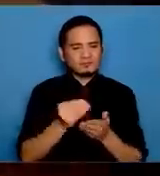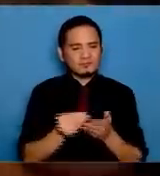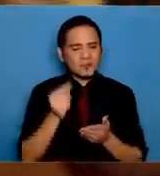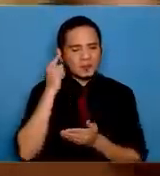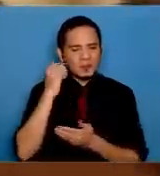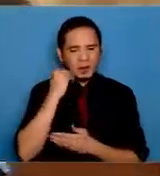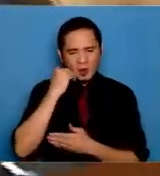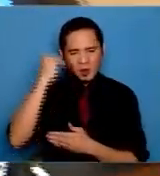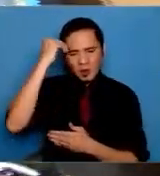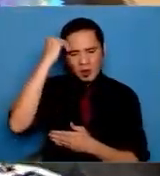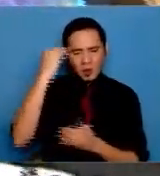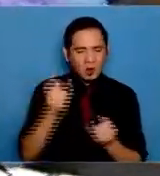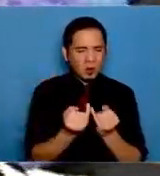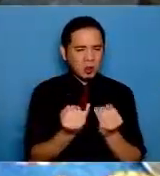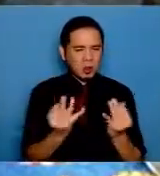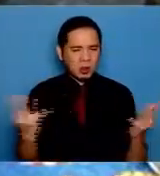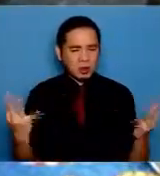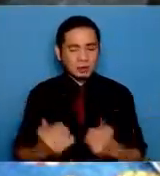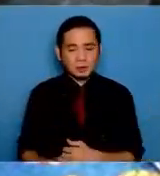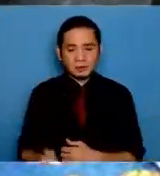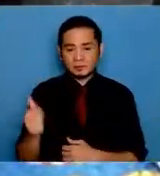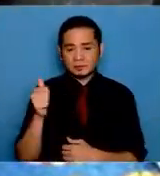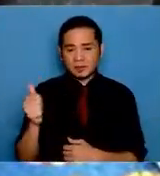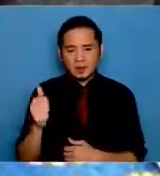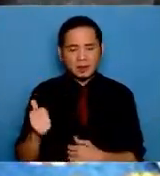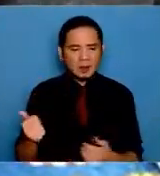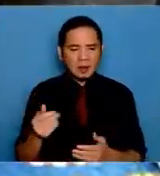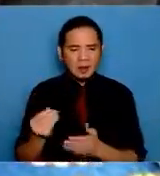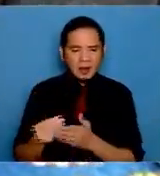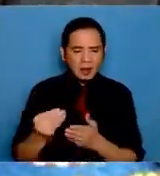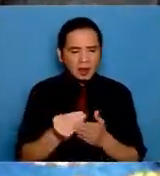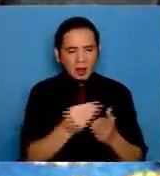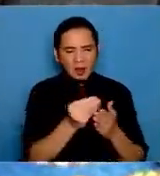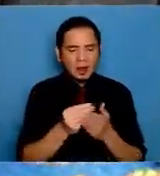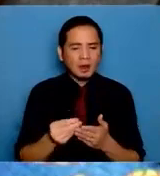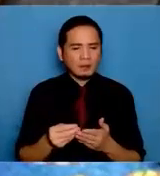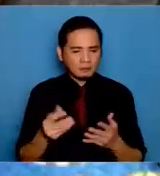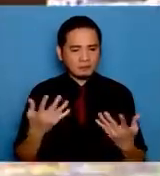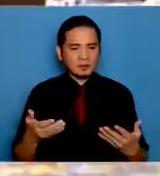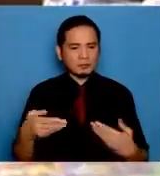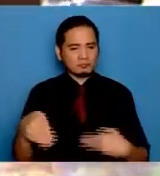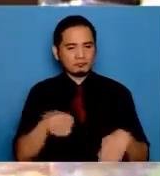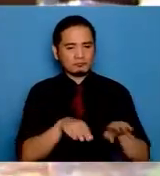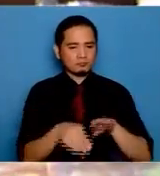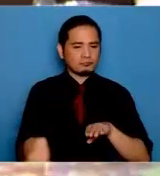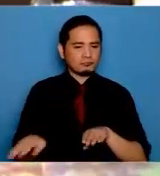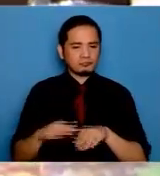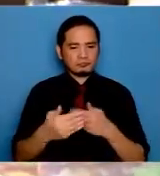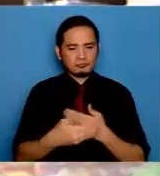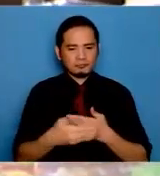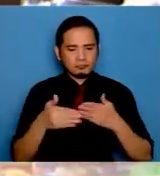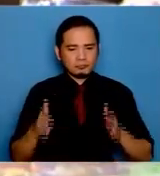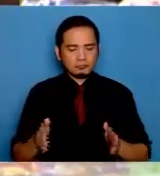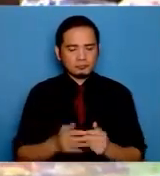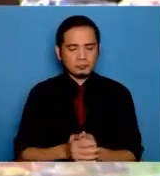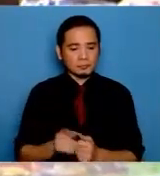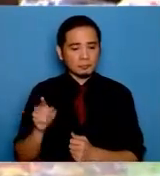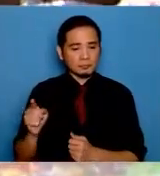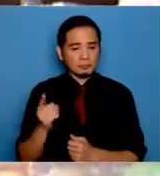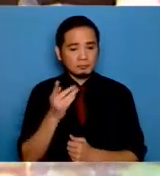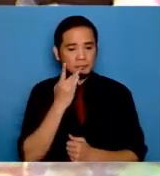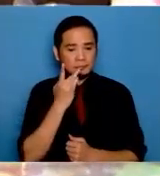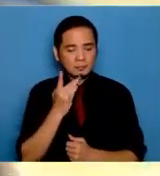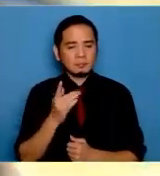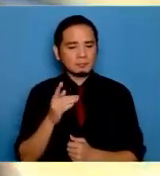Kanina, inabutan namin siyang abalang-abala sa pagbabalot ng mga regalo. Gusto talaga ni Abby na ngayong Pasko, personal na maiabot